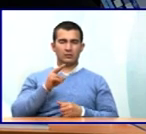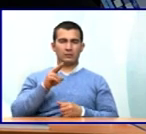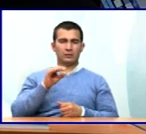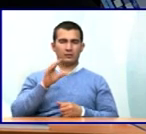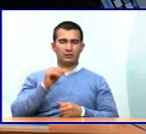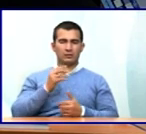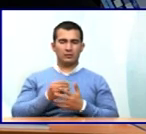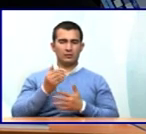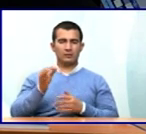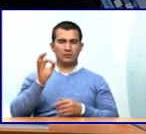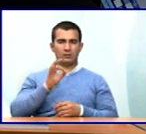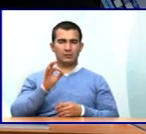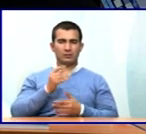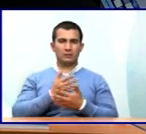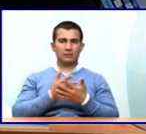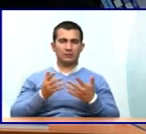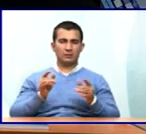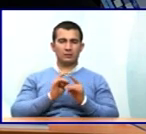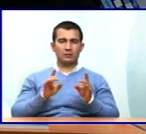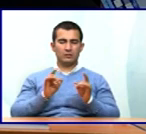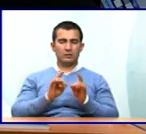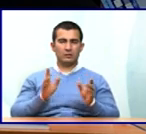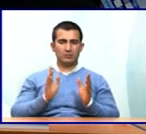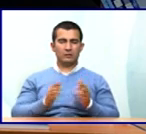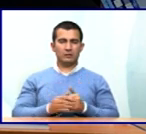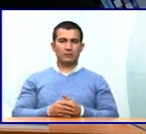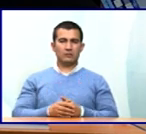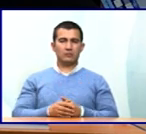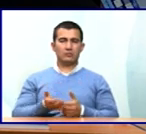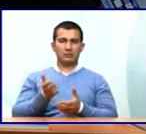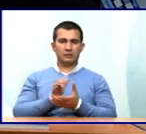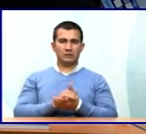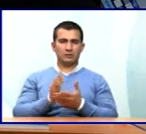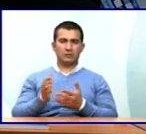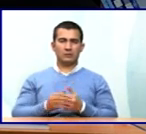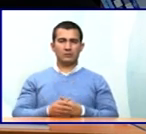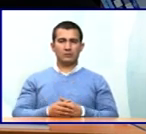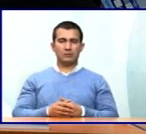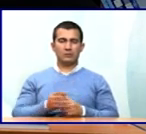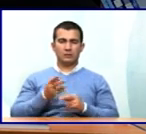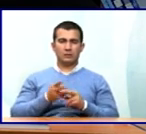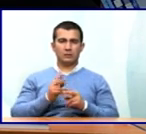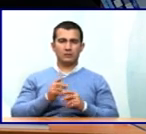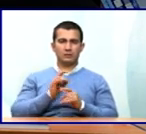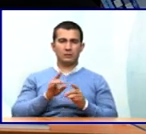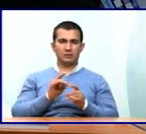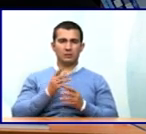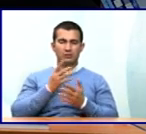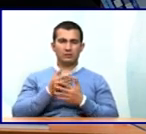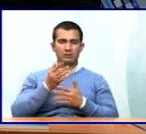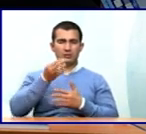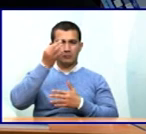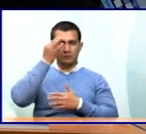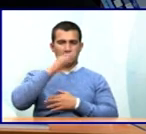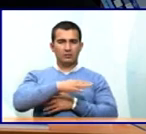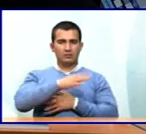tadqiqotining topshiriqlaridan biri bilan tanishib chiqamiz. Bu topshiriq qiyaliklarni